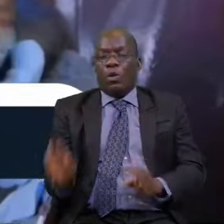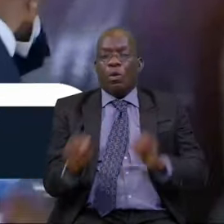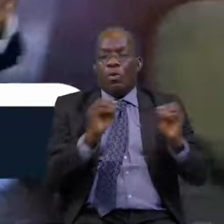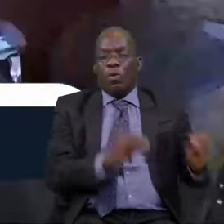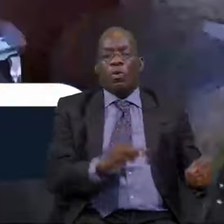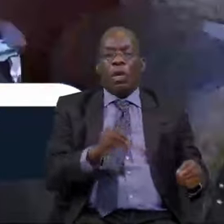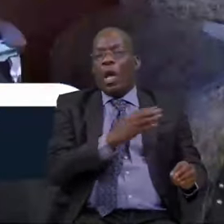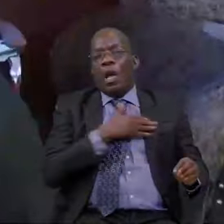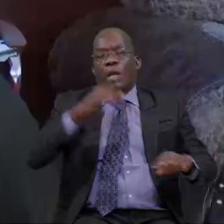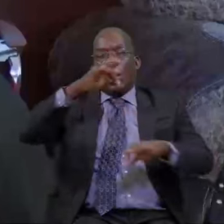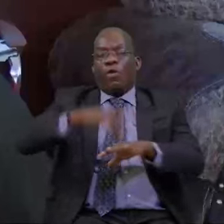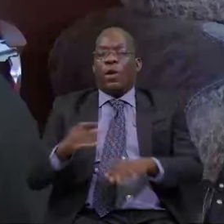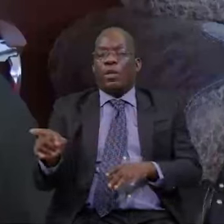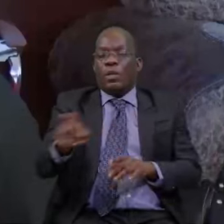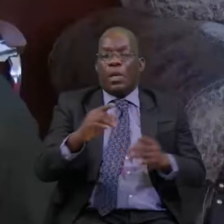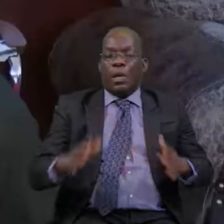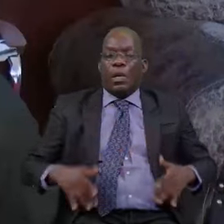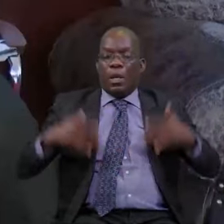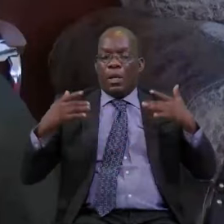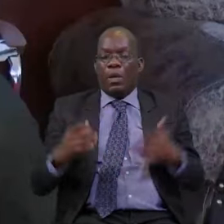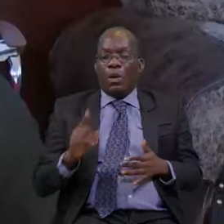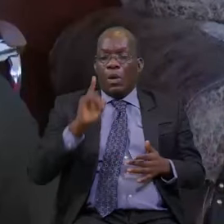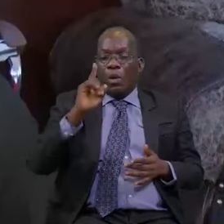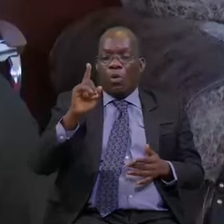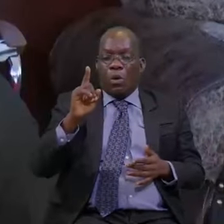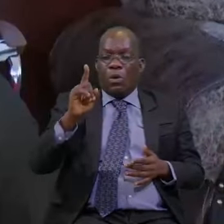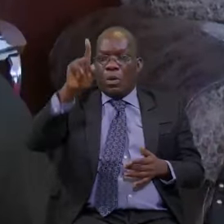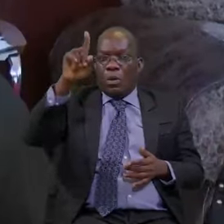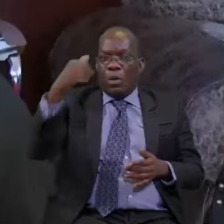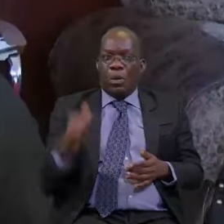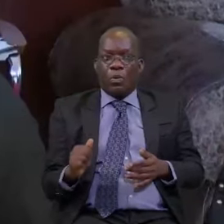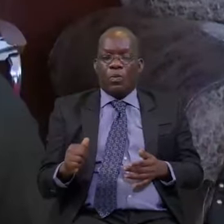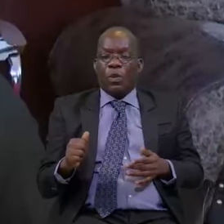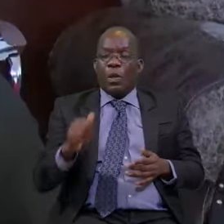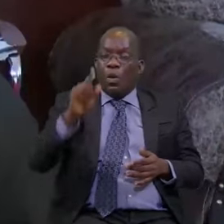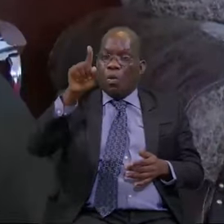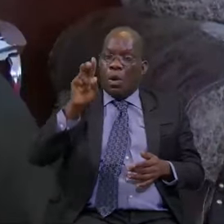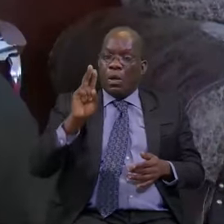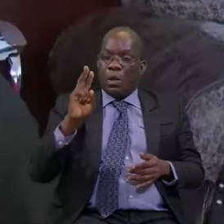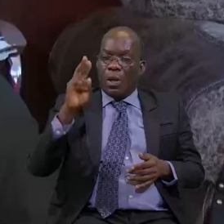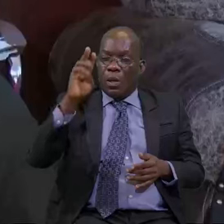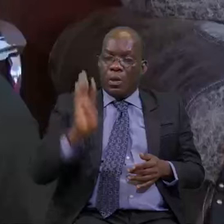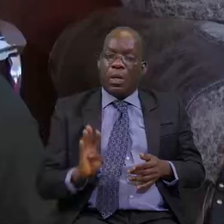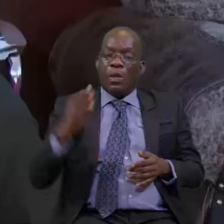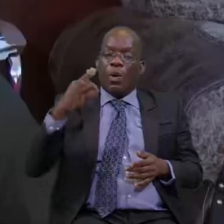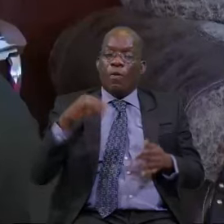vous imputez, vous impactez leur vie et un quart de cette vie